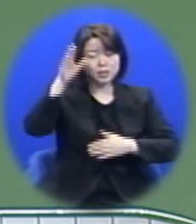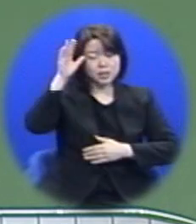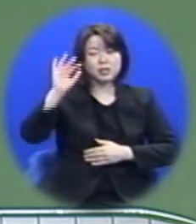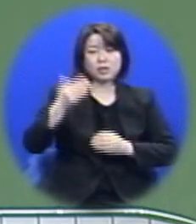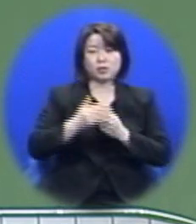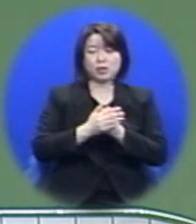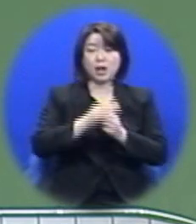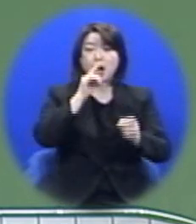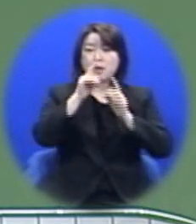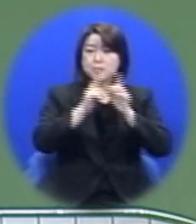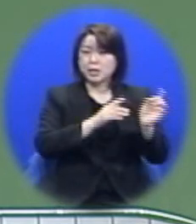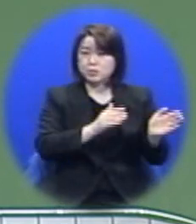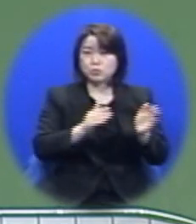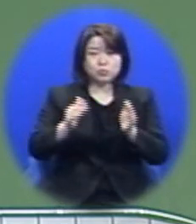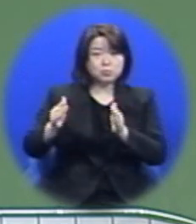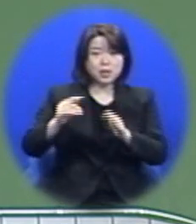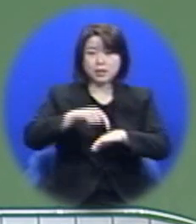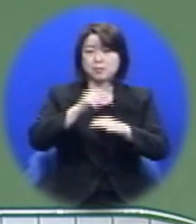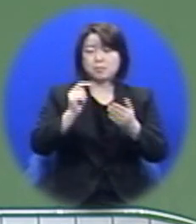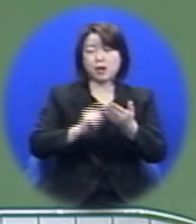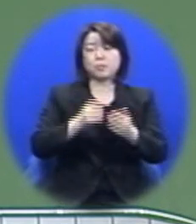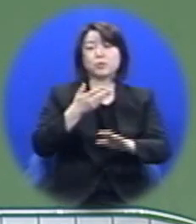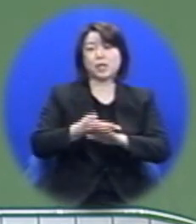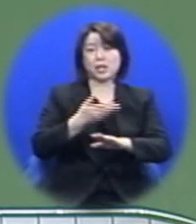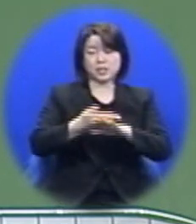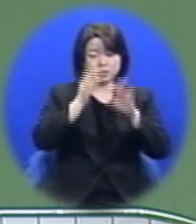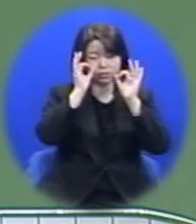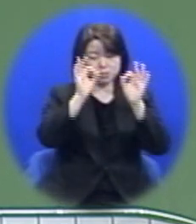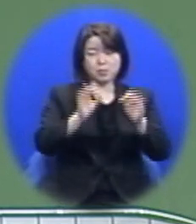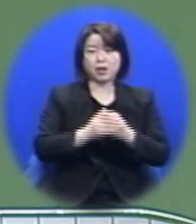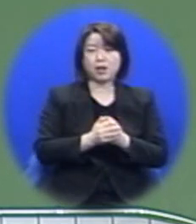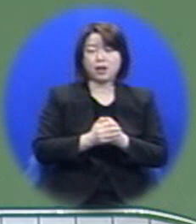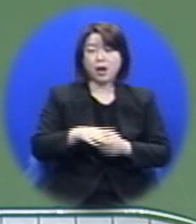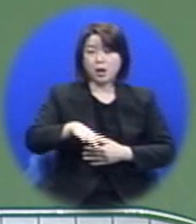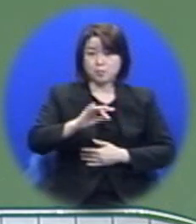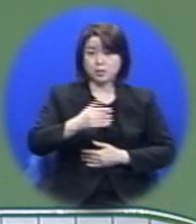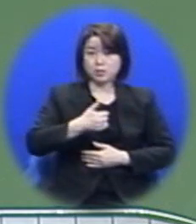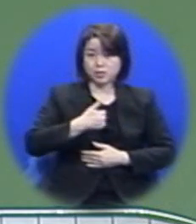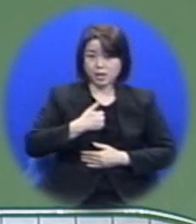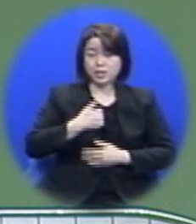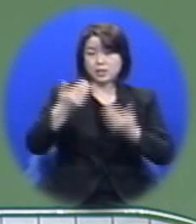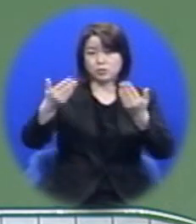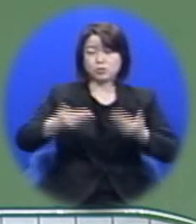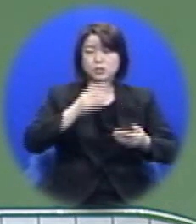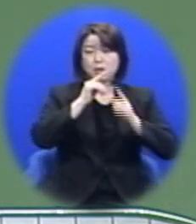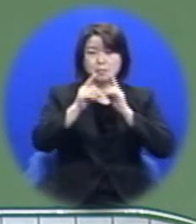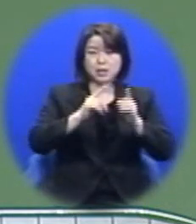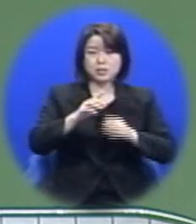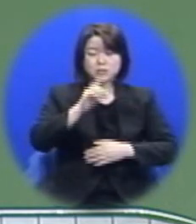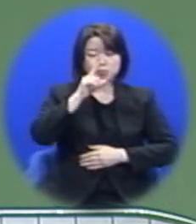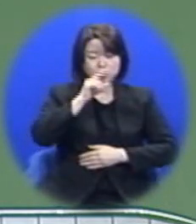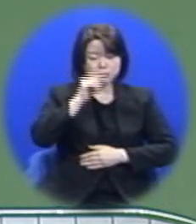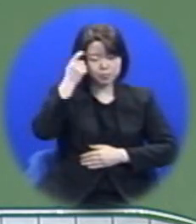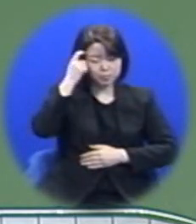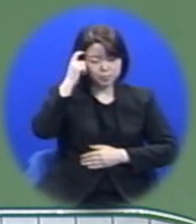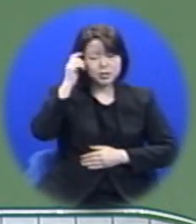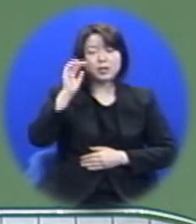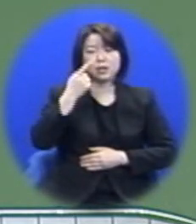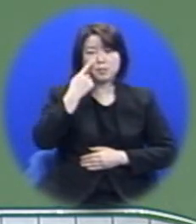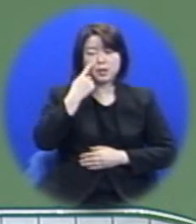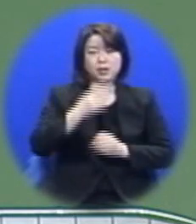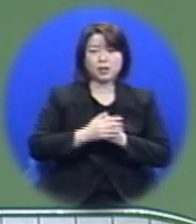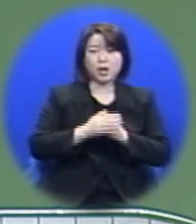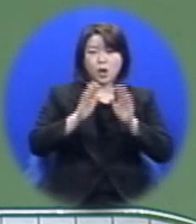말씀을 준비하는 마음도 달라진 것을 본다. 먼저 나에게 주시는 말씀으로 묵상해 본다.